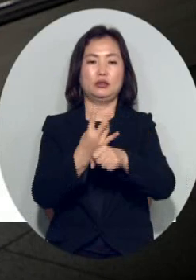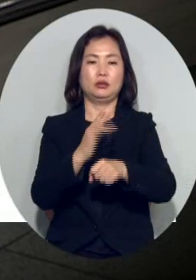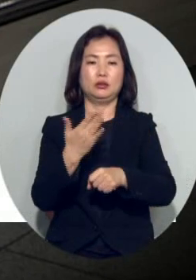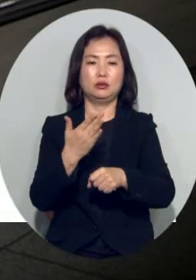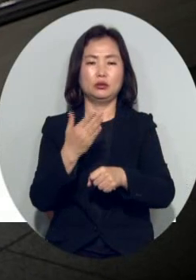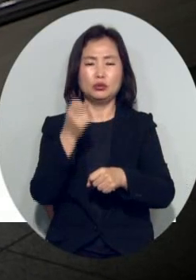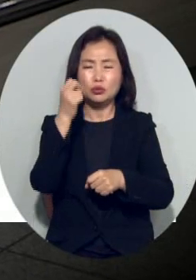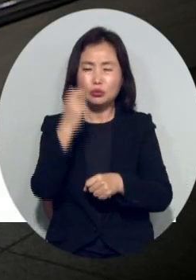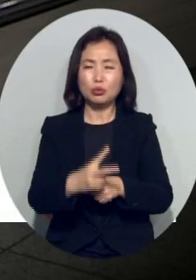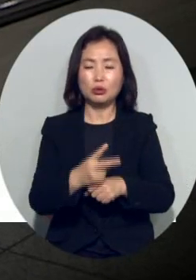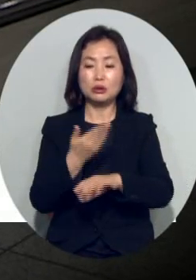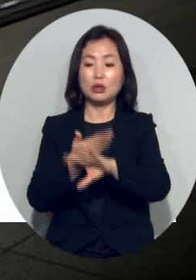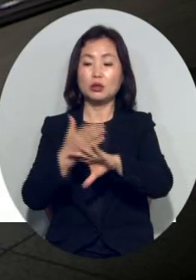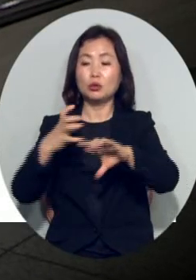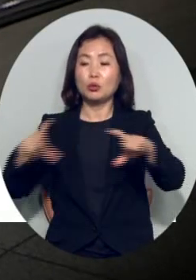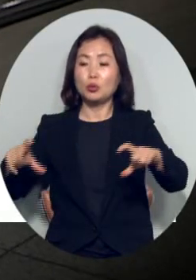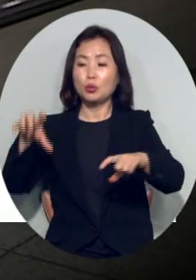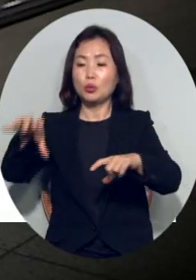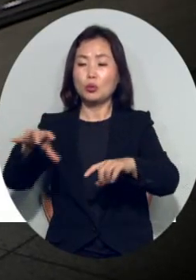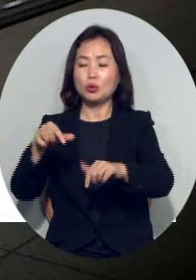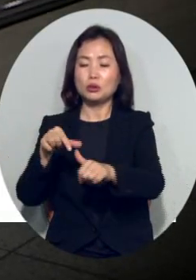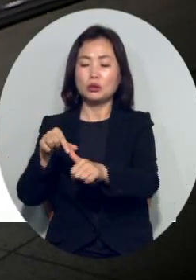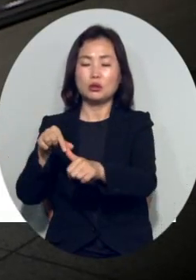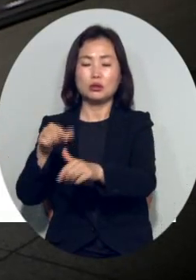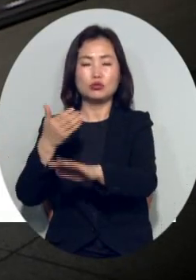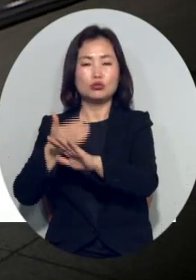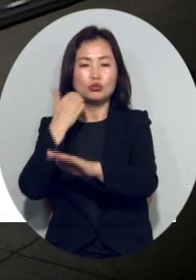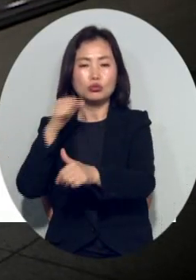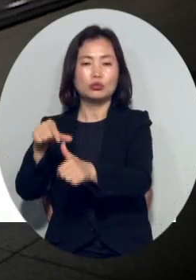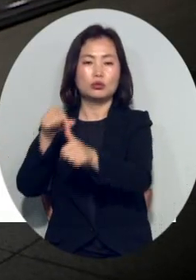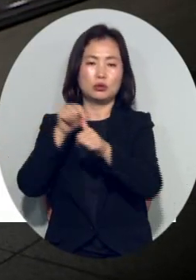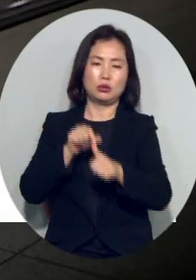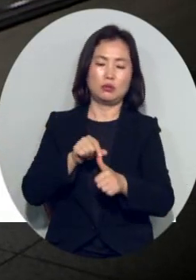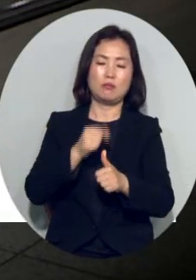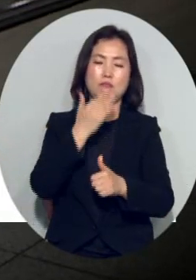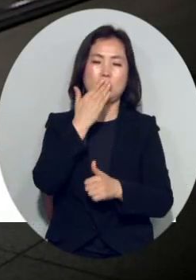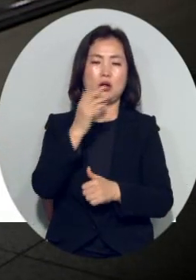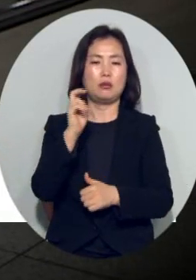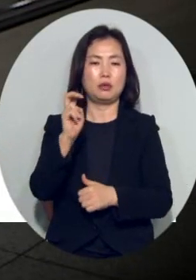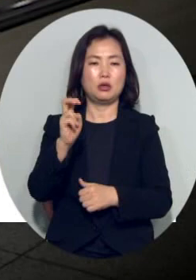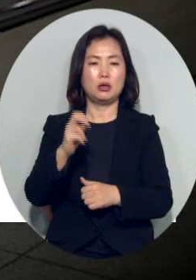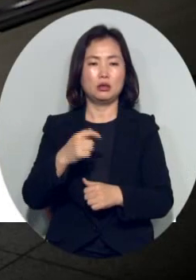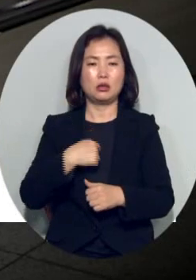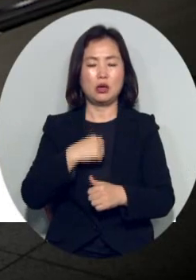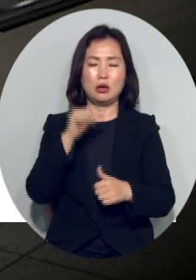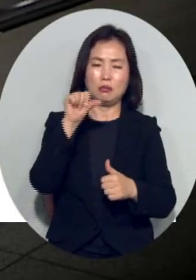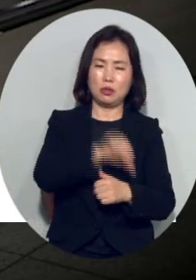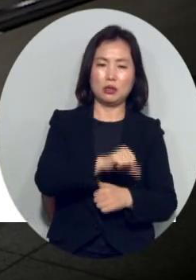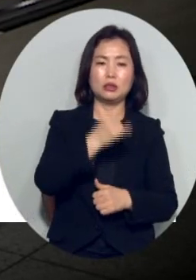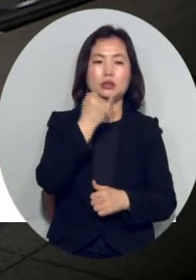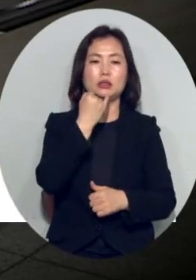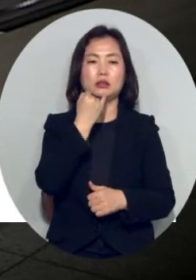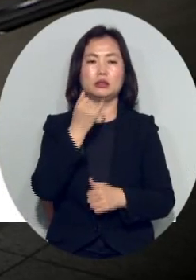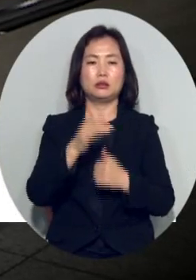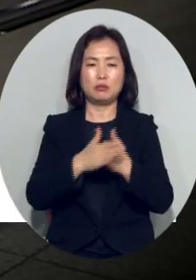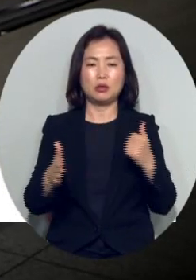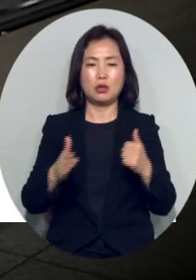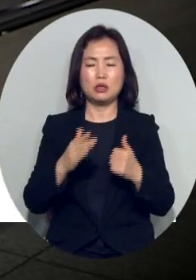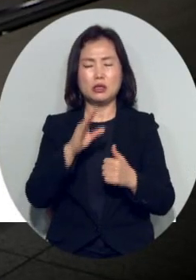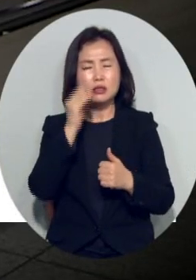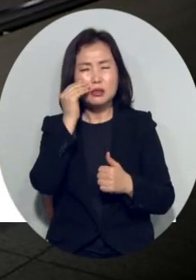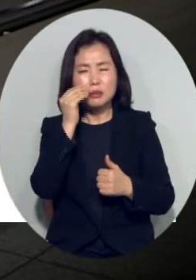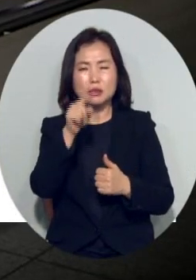땋아 양해가 나타는 되는 강행 있다고합니다 4 자이고 예 시간이